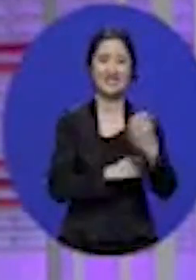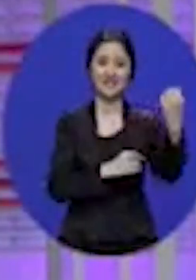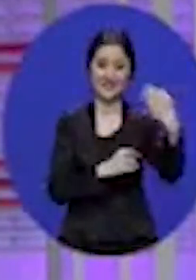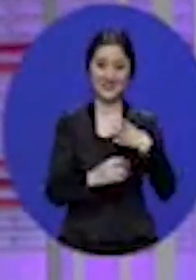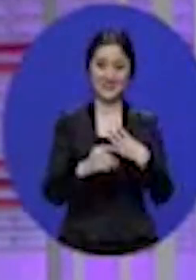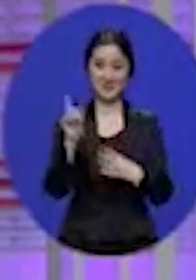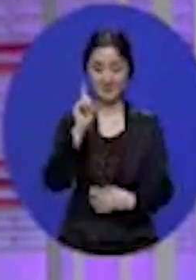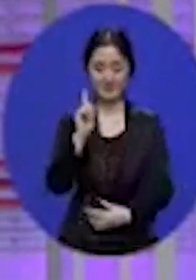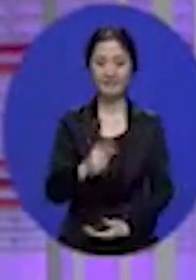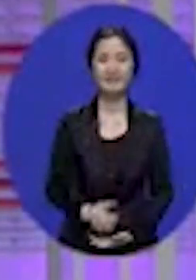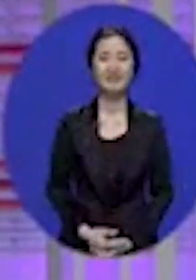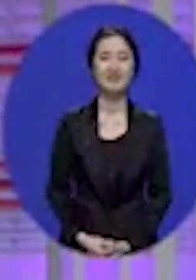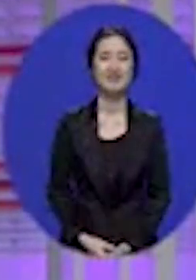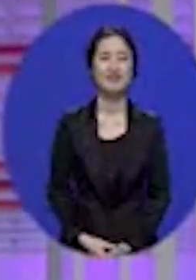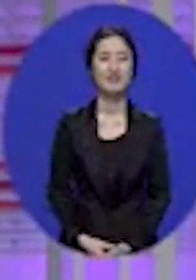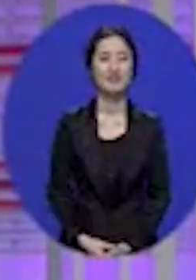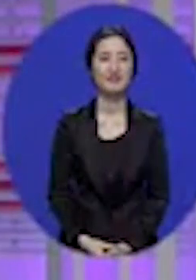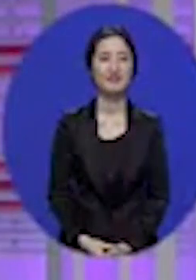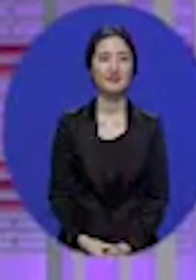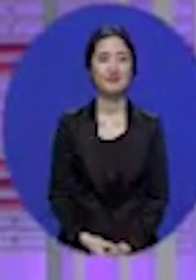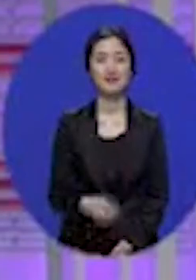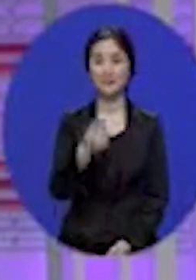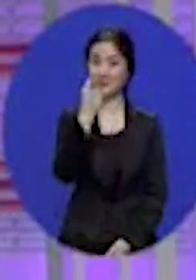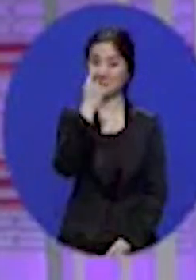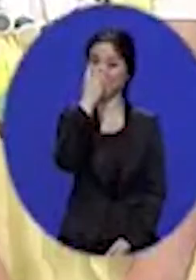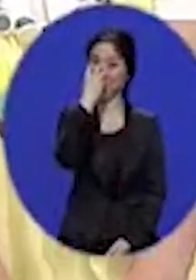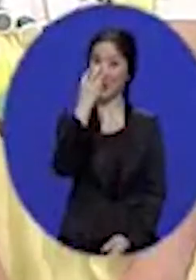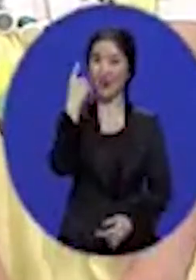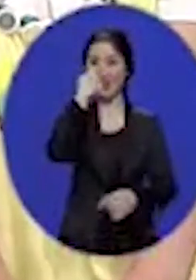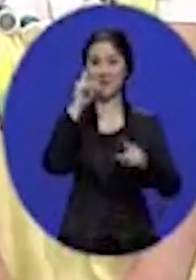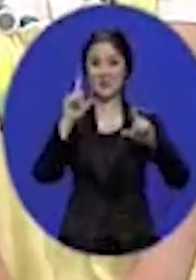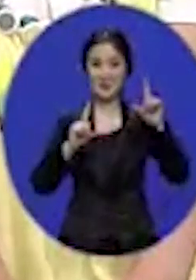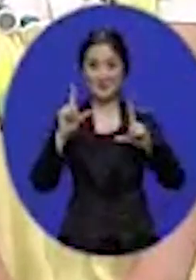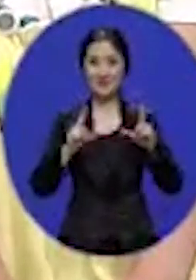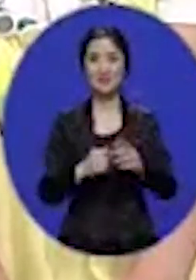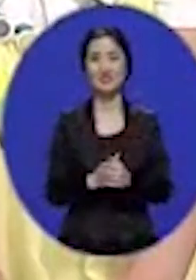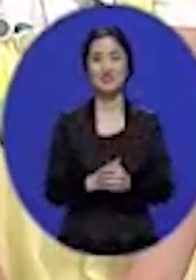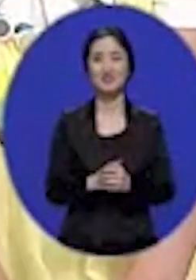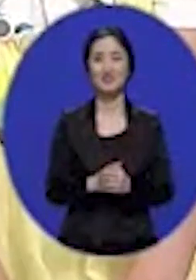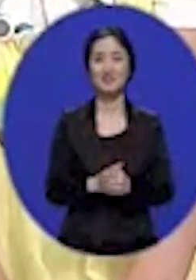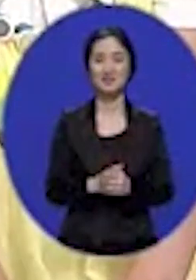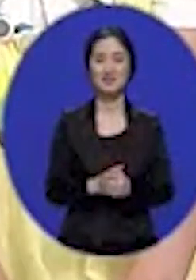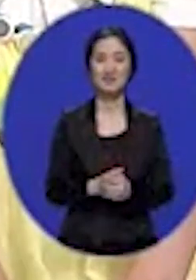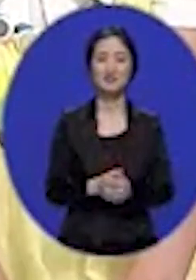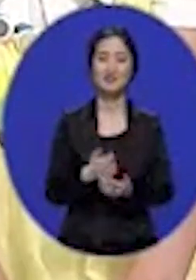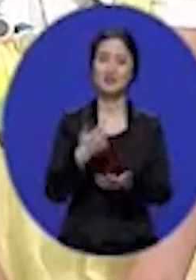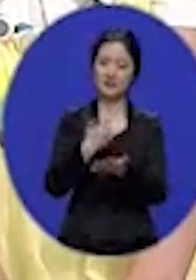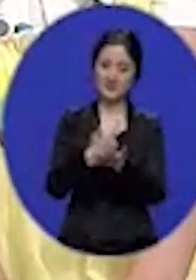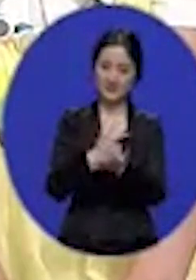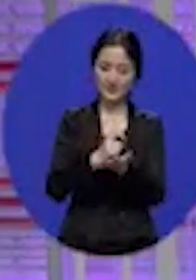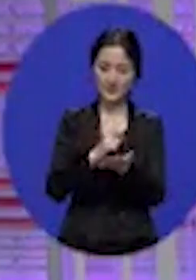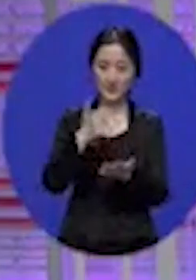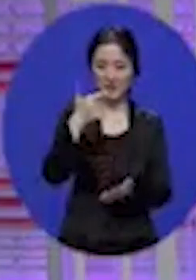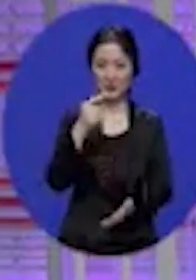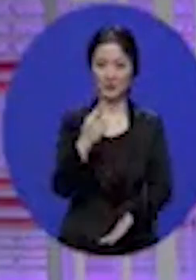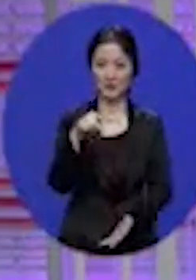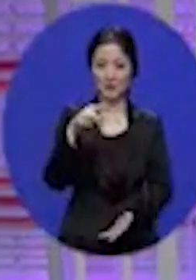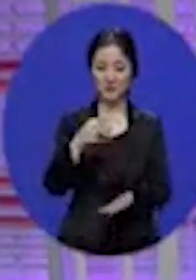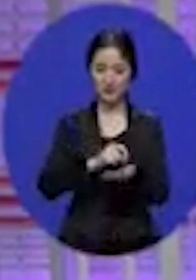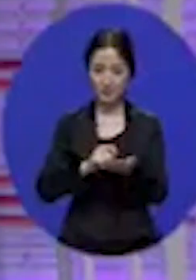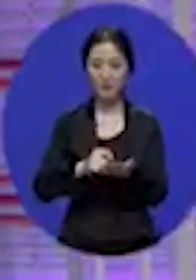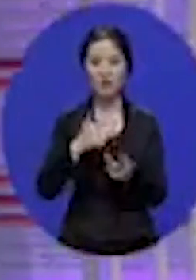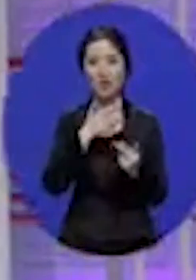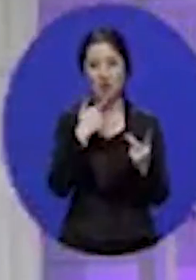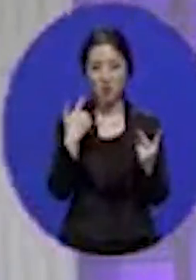굉장히 이제 뭐 건방지다고나 할까요? 어머 논술 영어 국어 뭐 공부하시면 되죠?